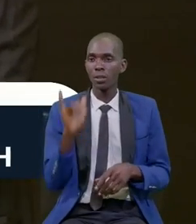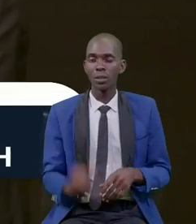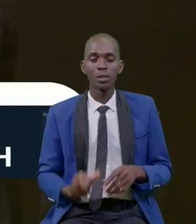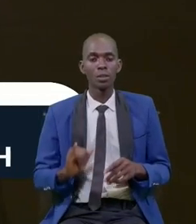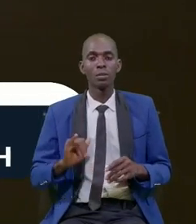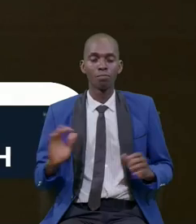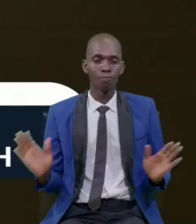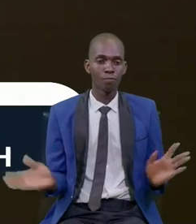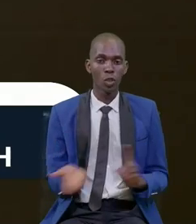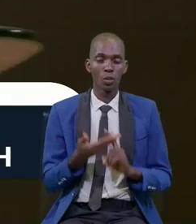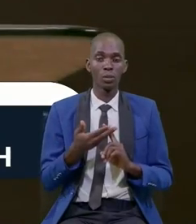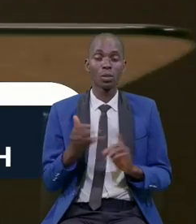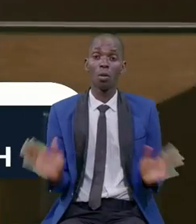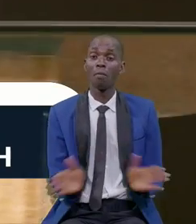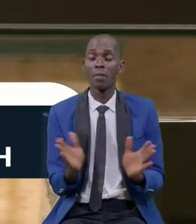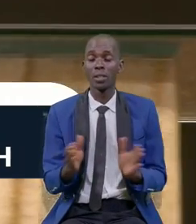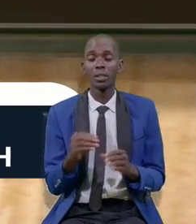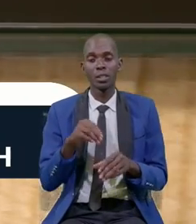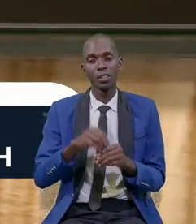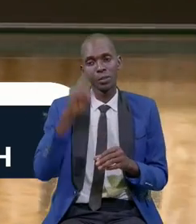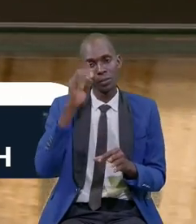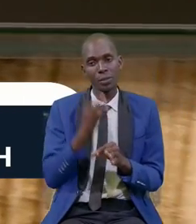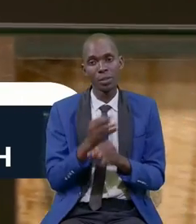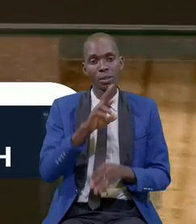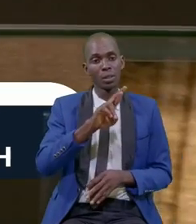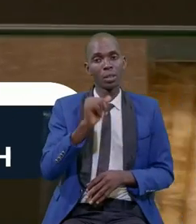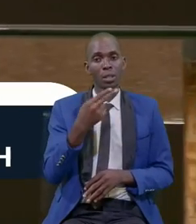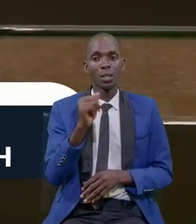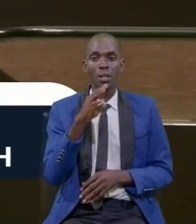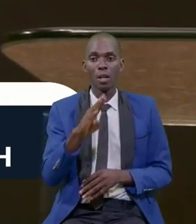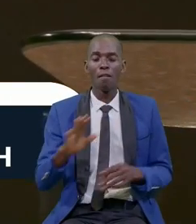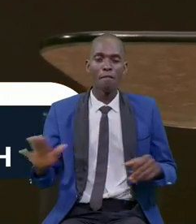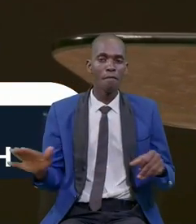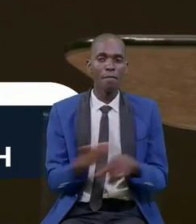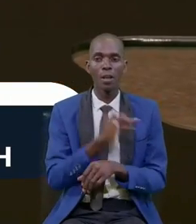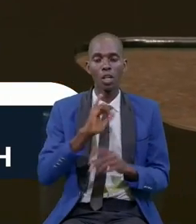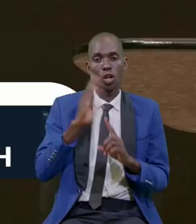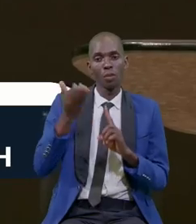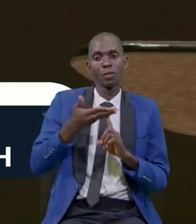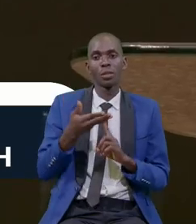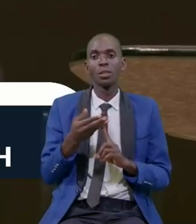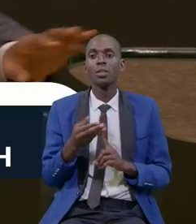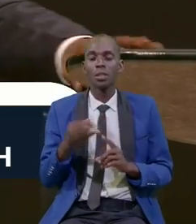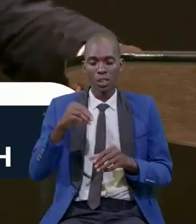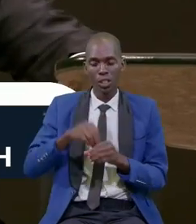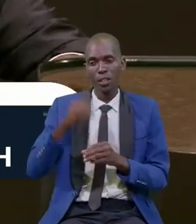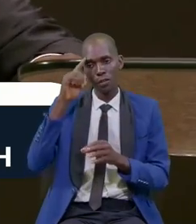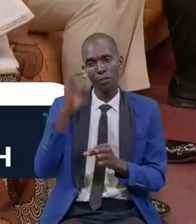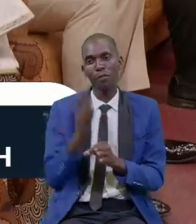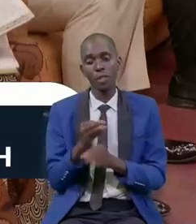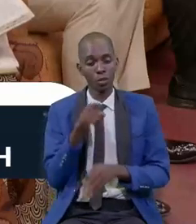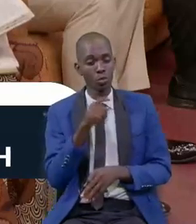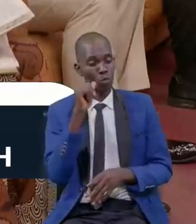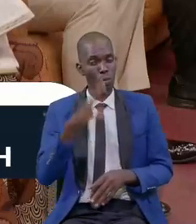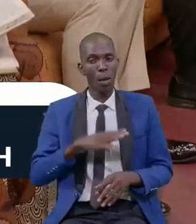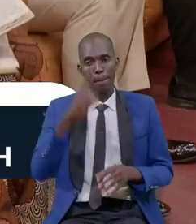persuadé dans la foi. Rahab pleinement persuadé dans la foi. Elle a cru que ce que